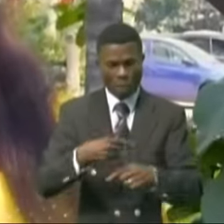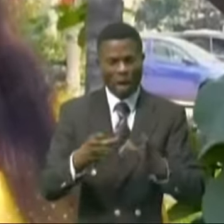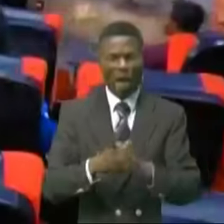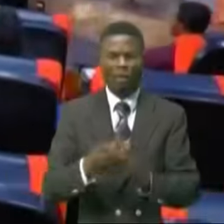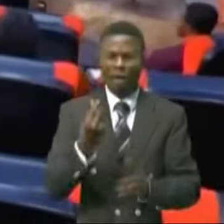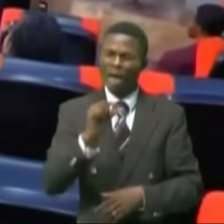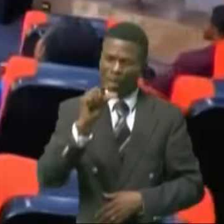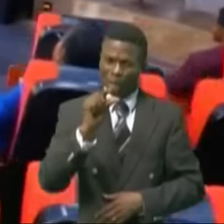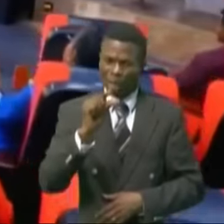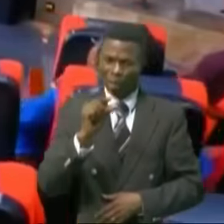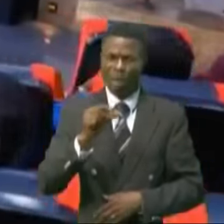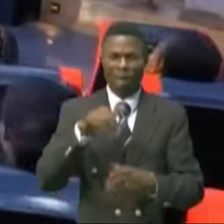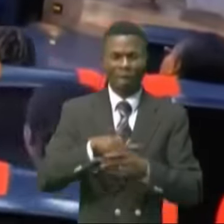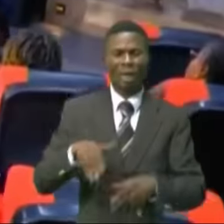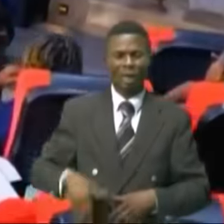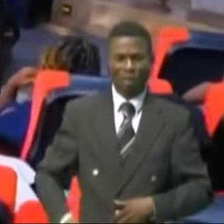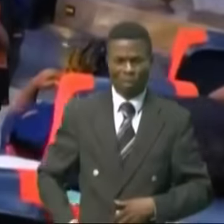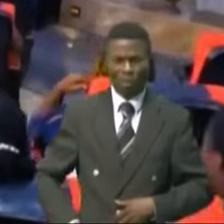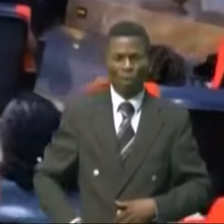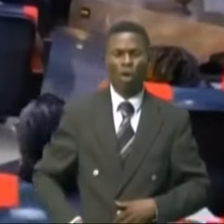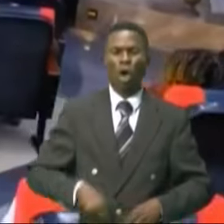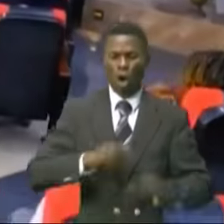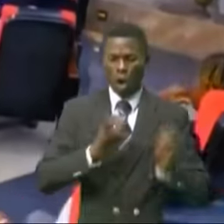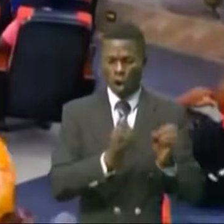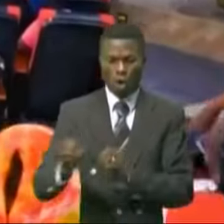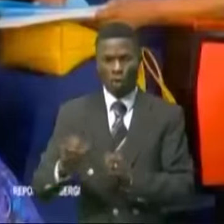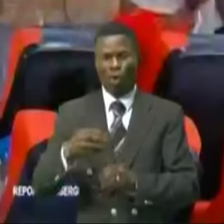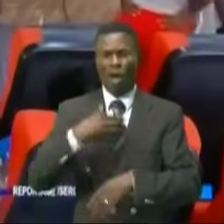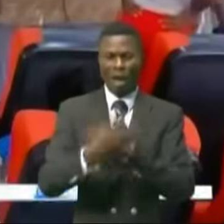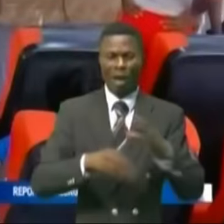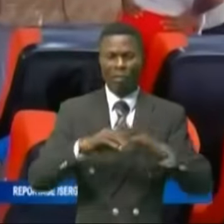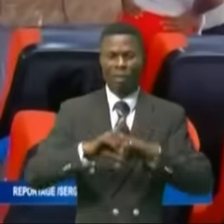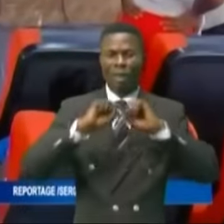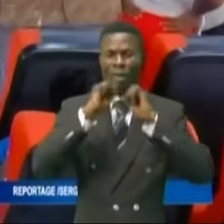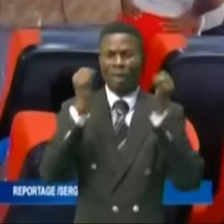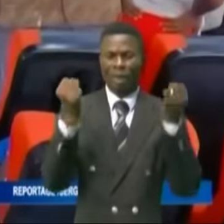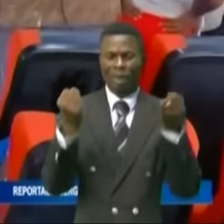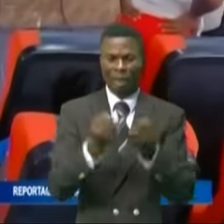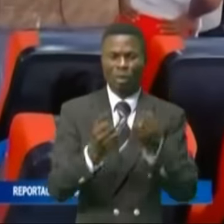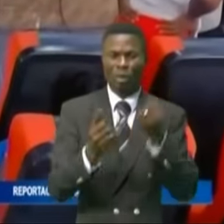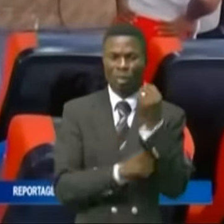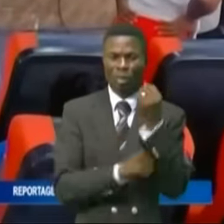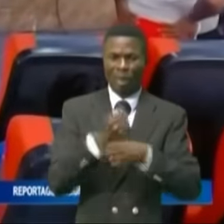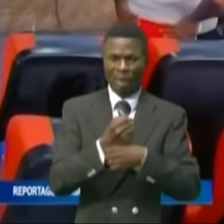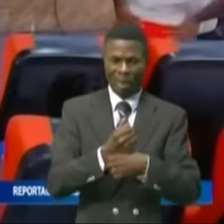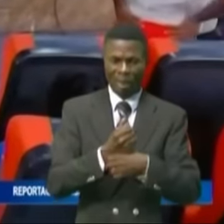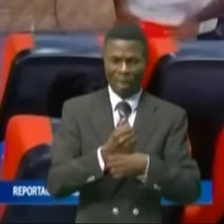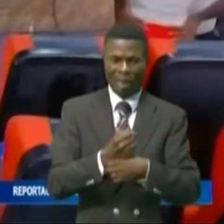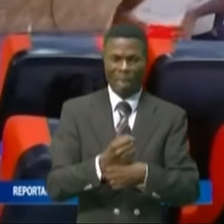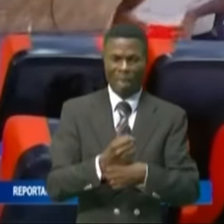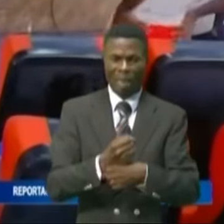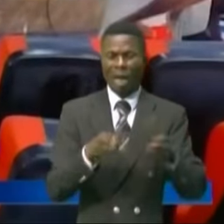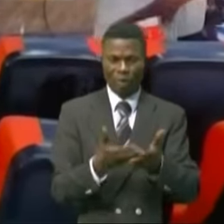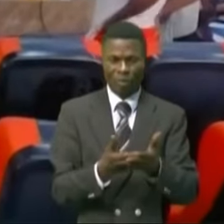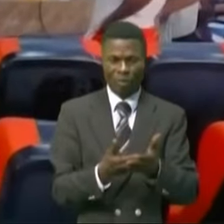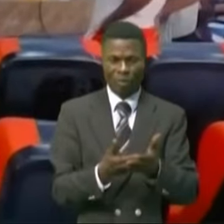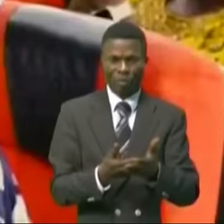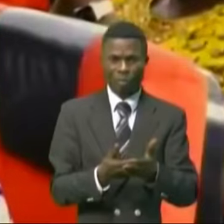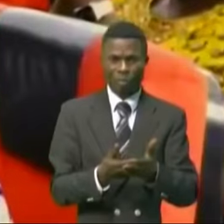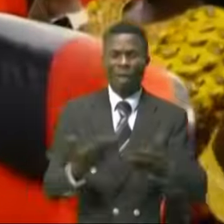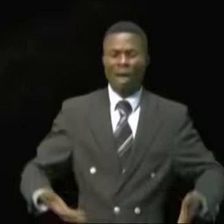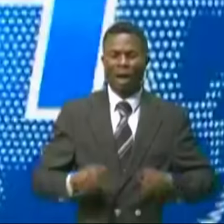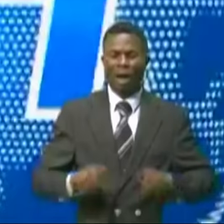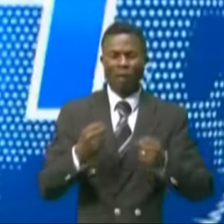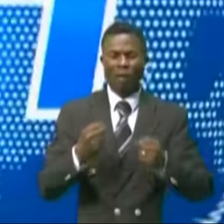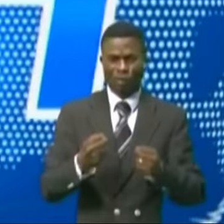qu'on a. Organisé par Agir pour la dignité humaine et la sauvegarde de la création, cet événement s'est déroulé dans une ambiance